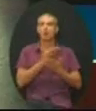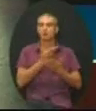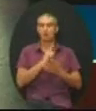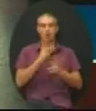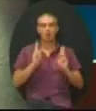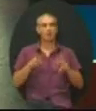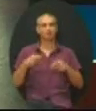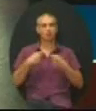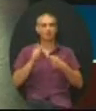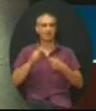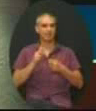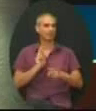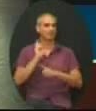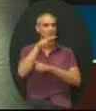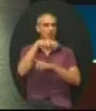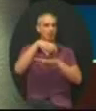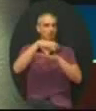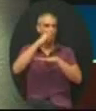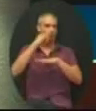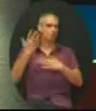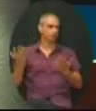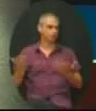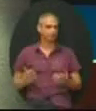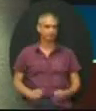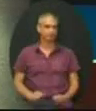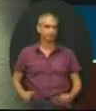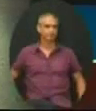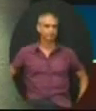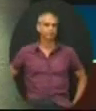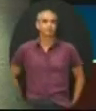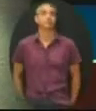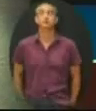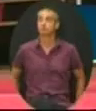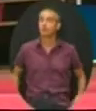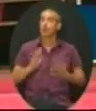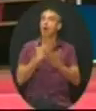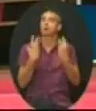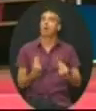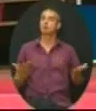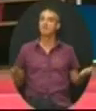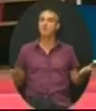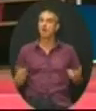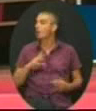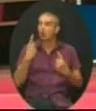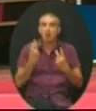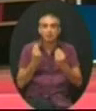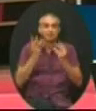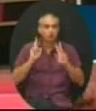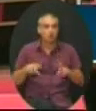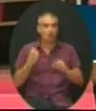לא לאפשר לחברי כנסת יהודים וערבים לעלות להר הבית? החלטה טובה מאוד. כל דבר שיכול